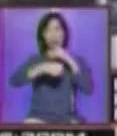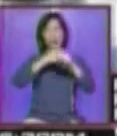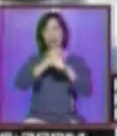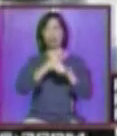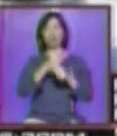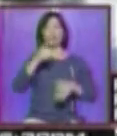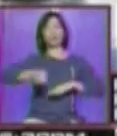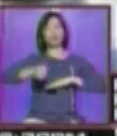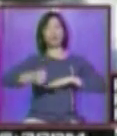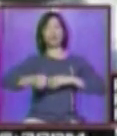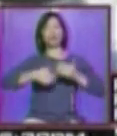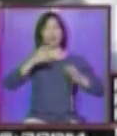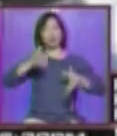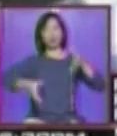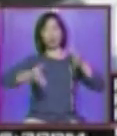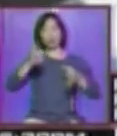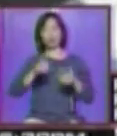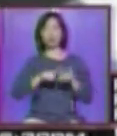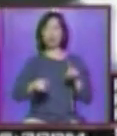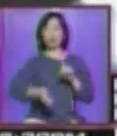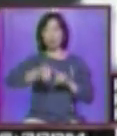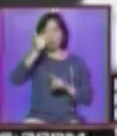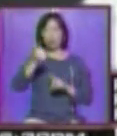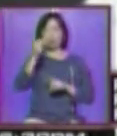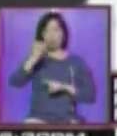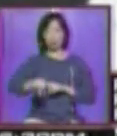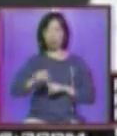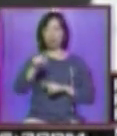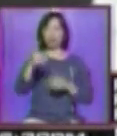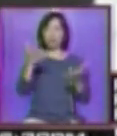pagdinig. Manalo matalo, balak daw ni Element na umuwi na sa